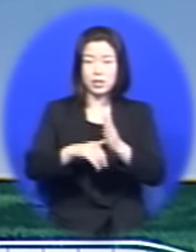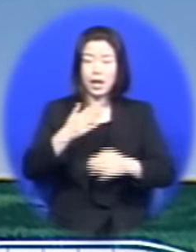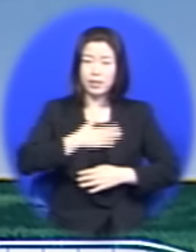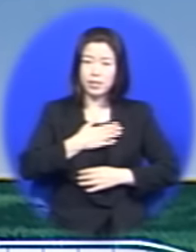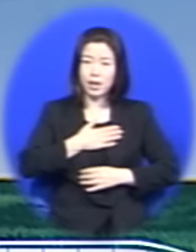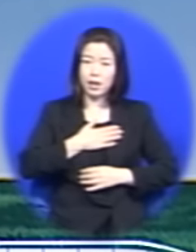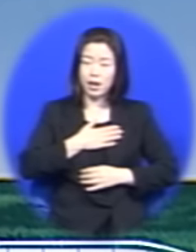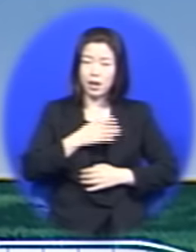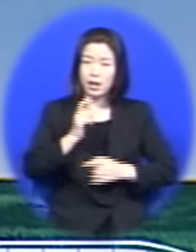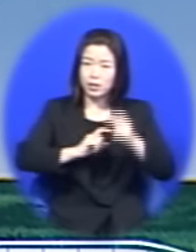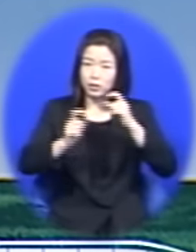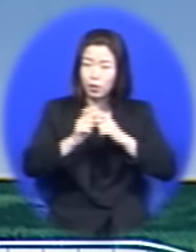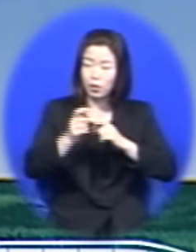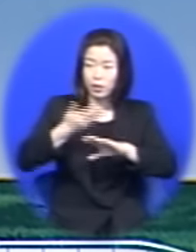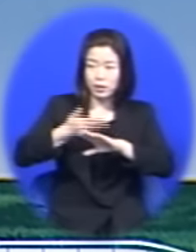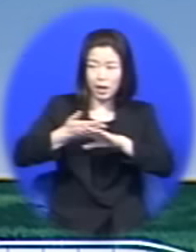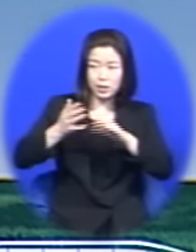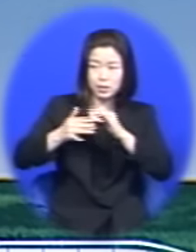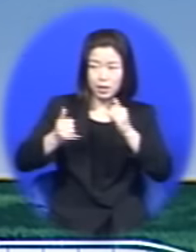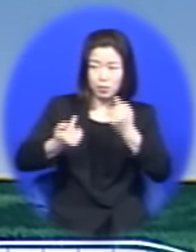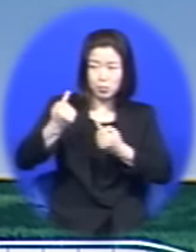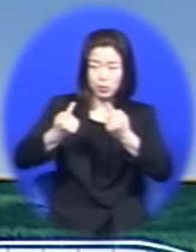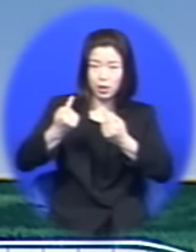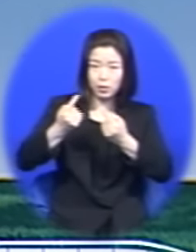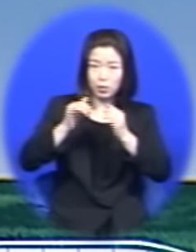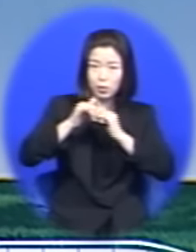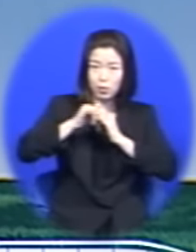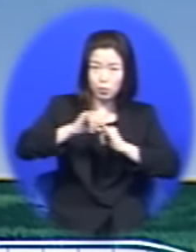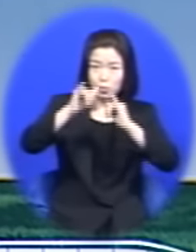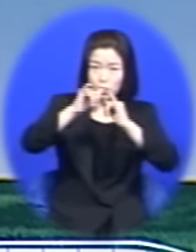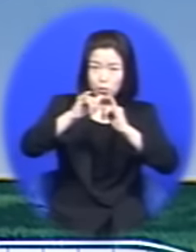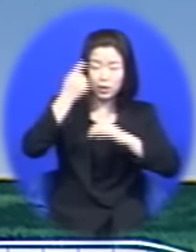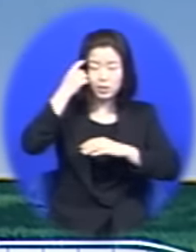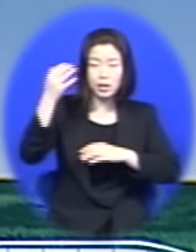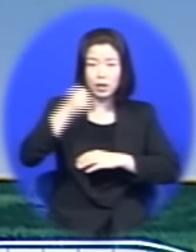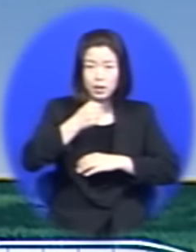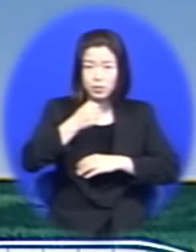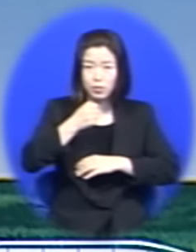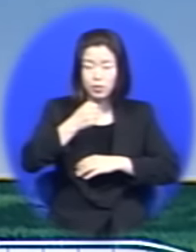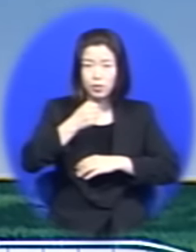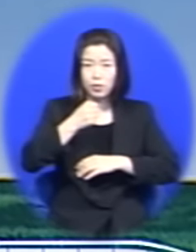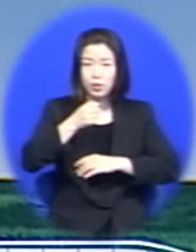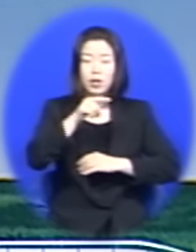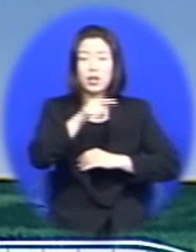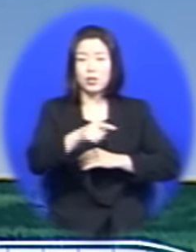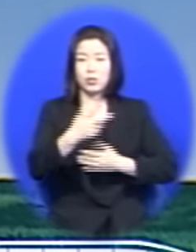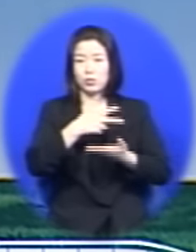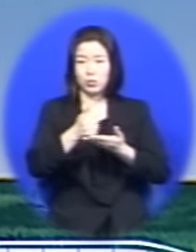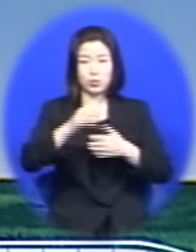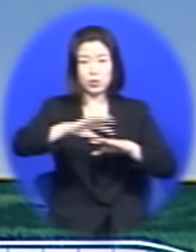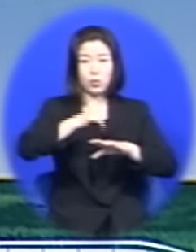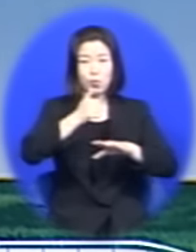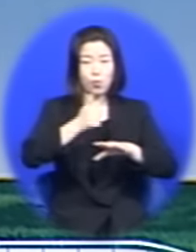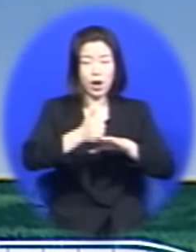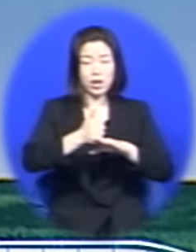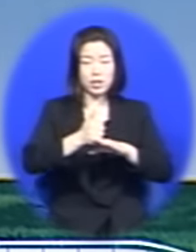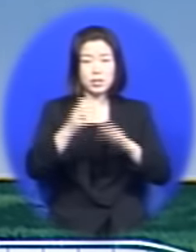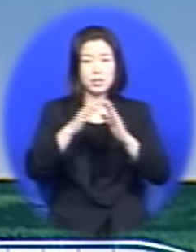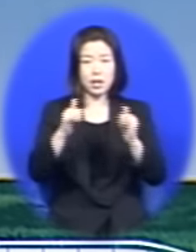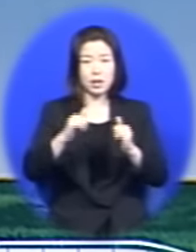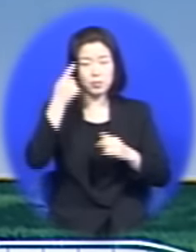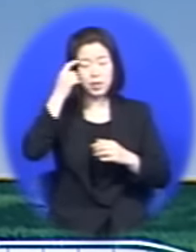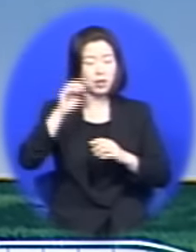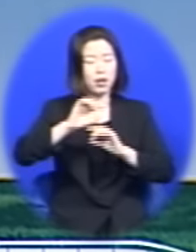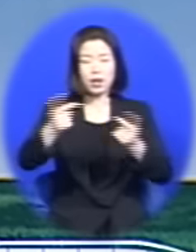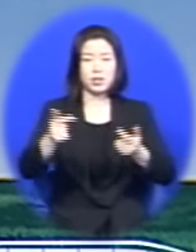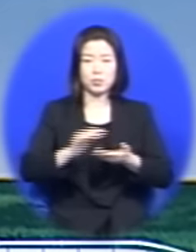내가 훨씬 다른 사람들보다 낫게 생각이 들어요. 이건 주님이 왕이신 사람의 생각이